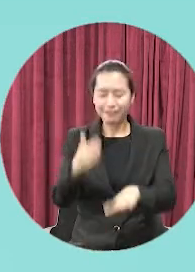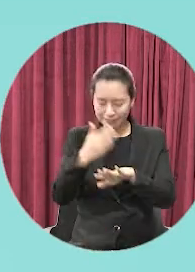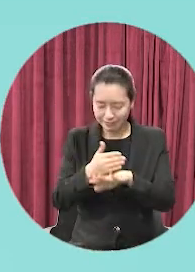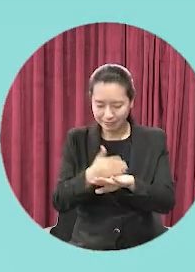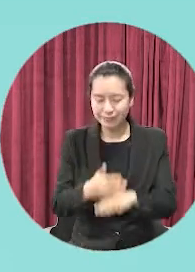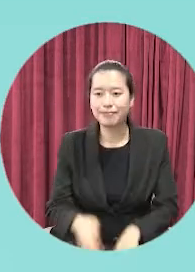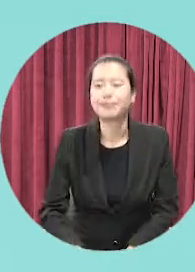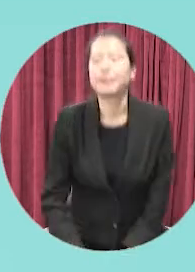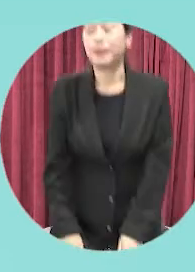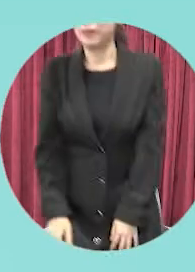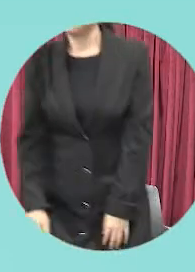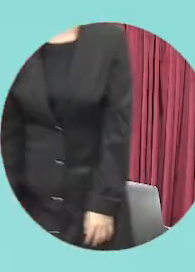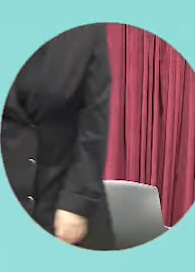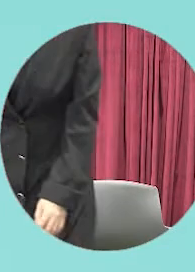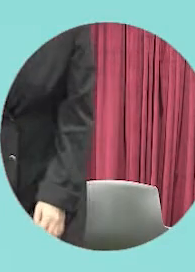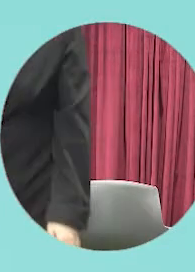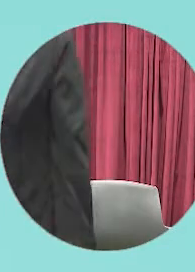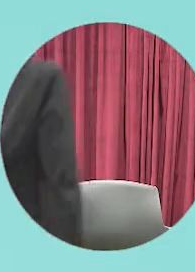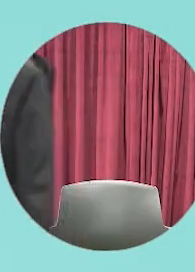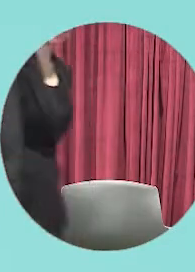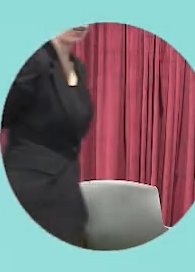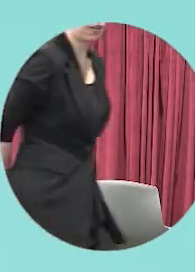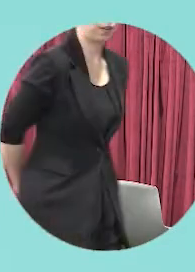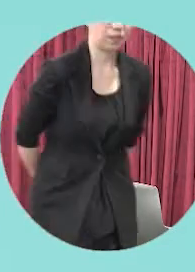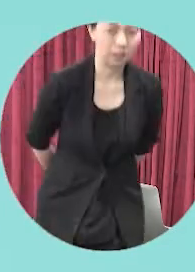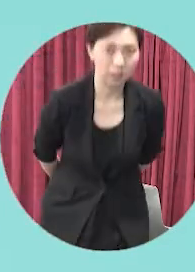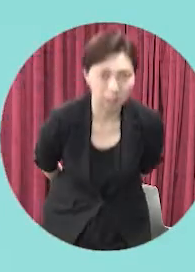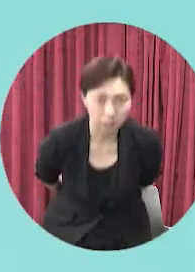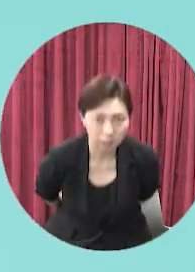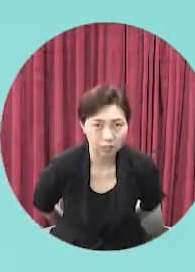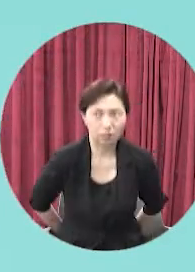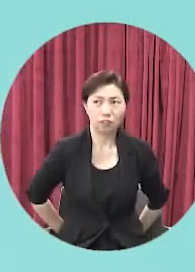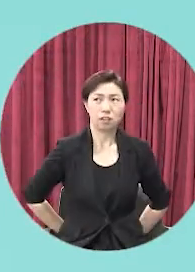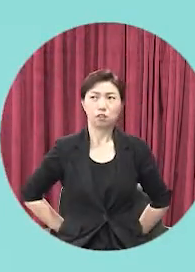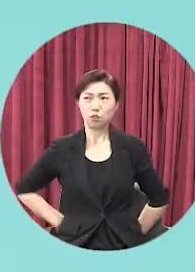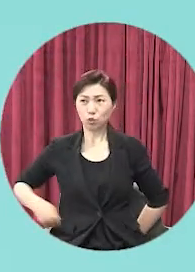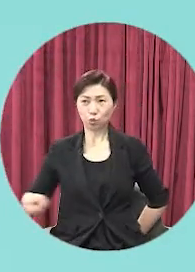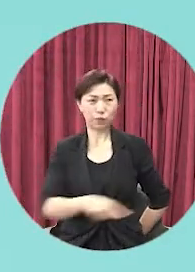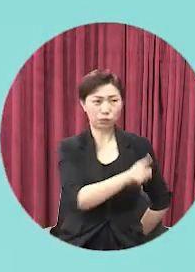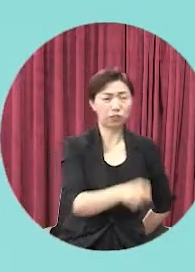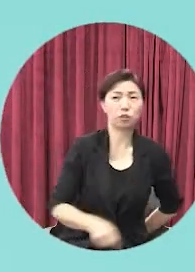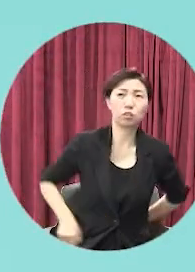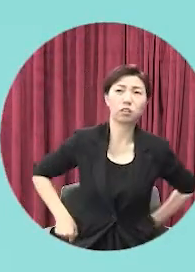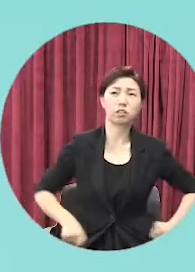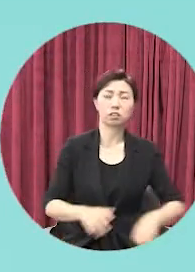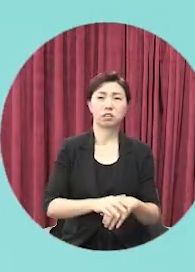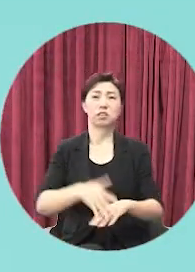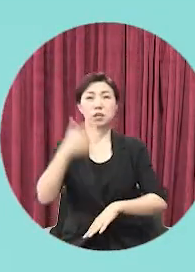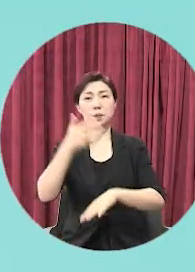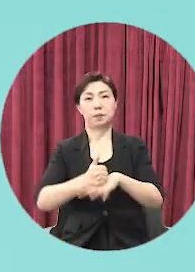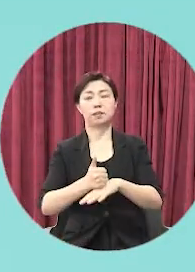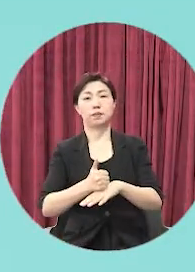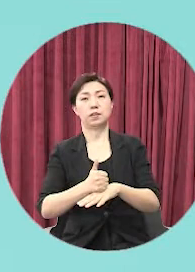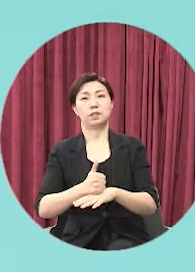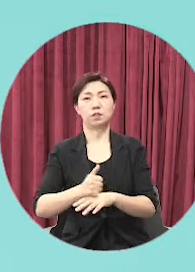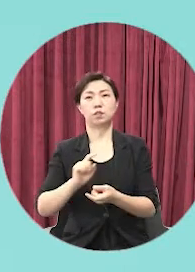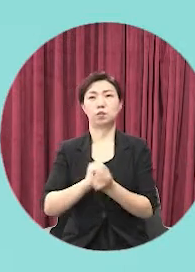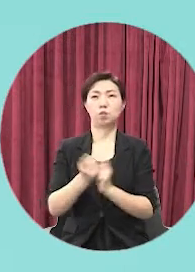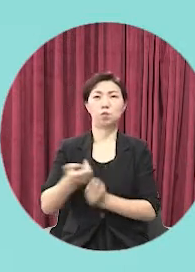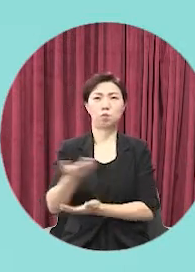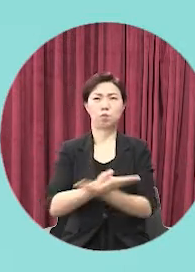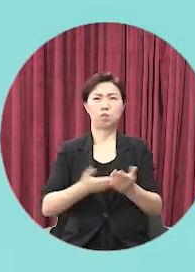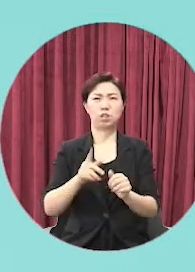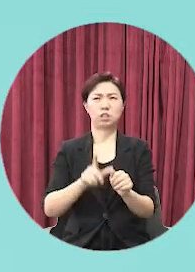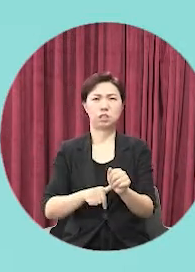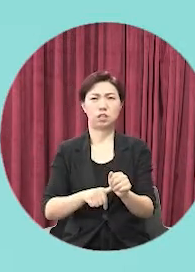고맙습니다. 두 번째부터는 이제 연구 과제에 대한 이제 성과에 대해서 공유하는 이제 시간인데요. 첫